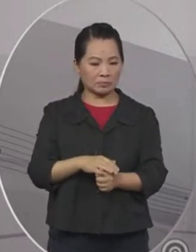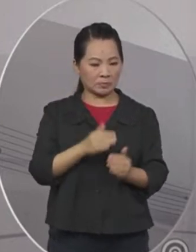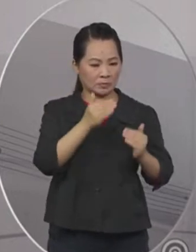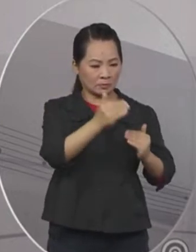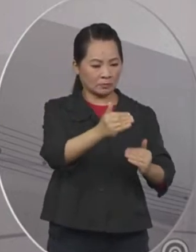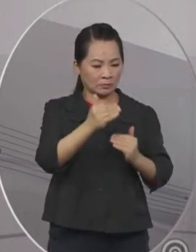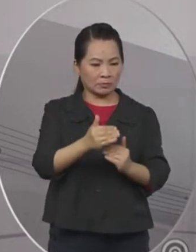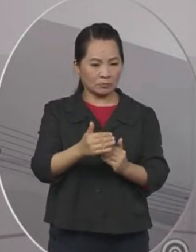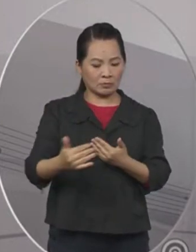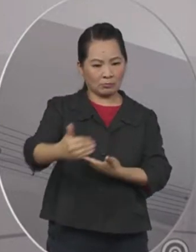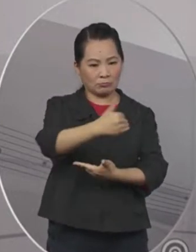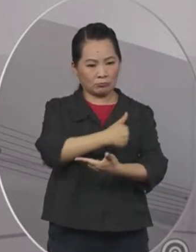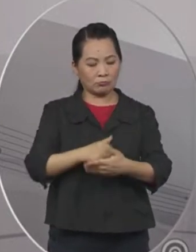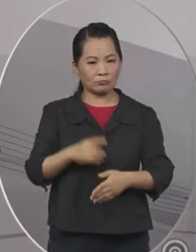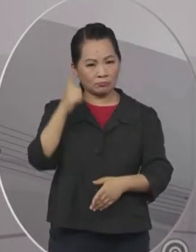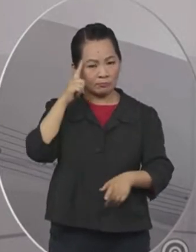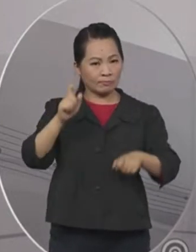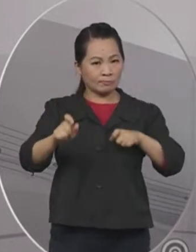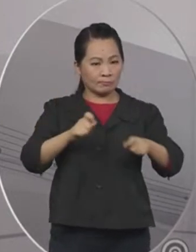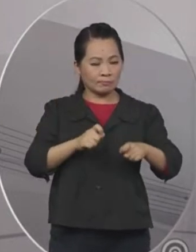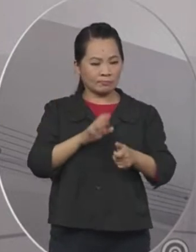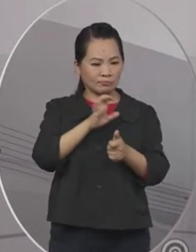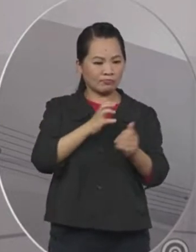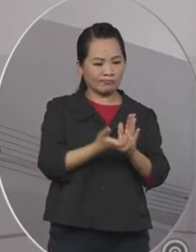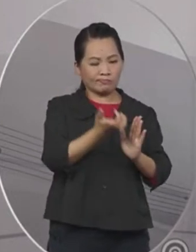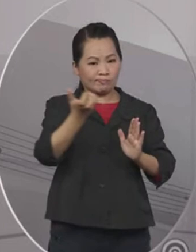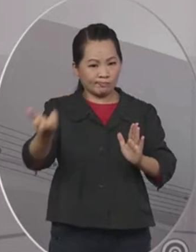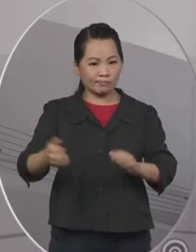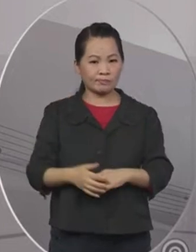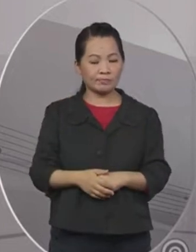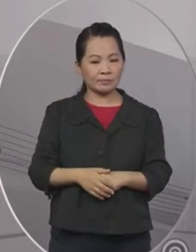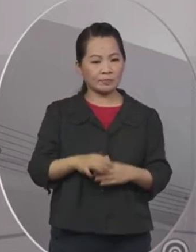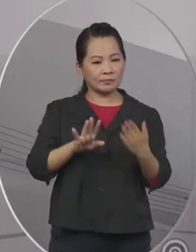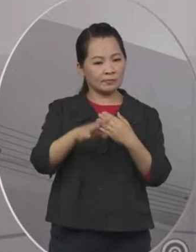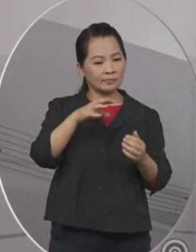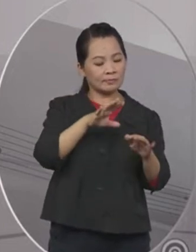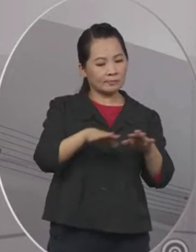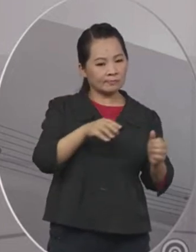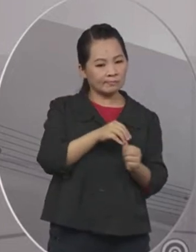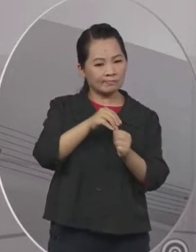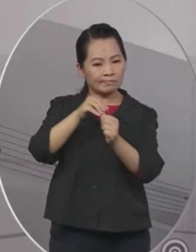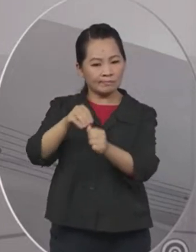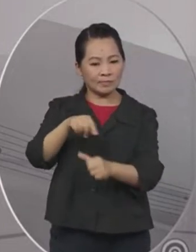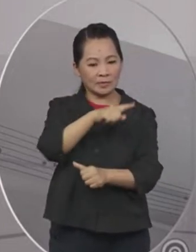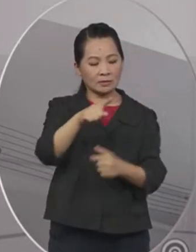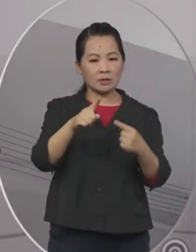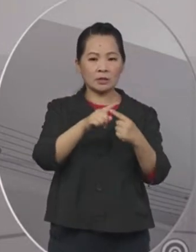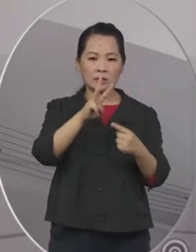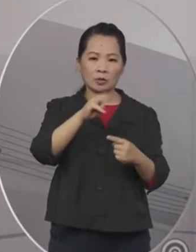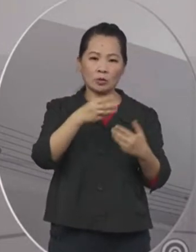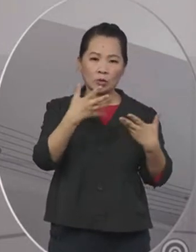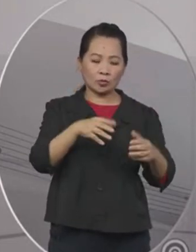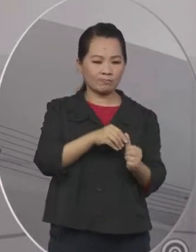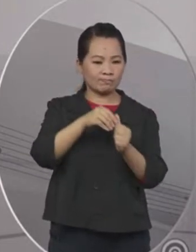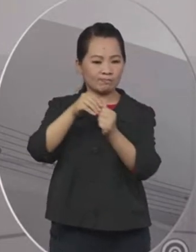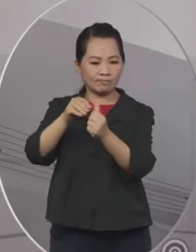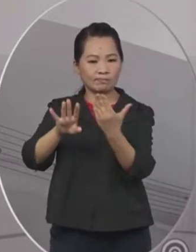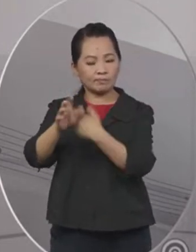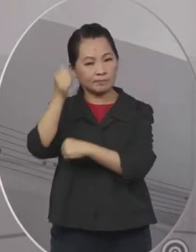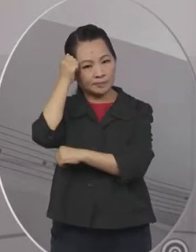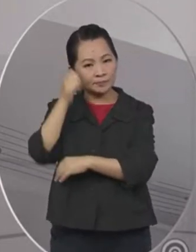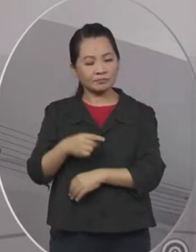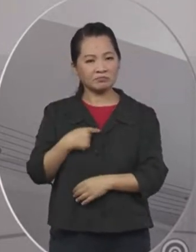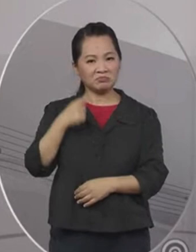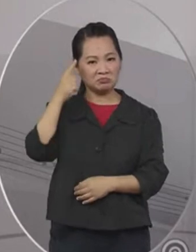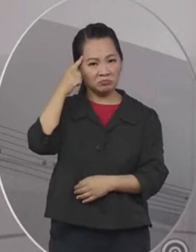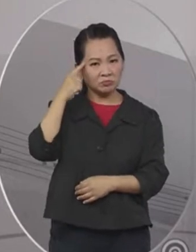收计划，要破迁或者说安置社子岛上面的上万居民。玉阳则主张应